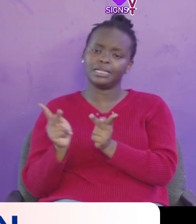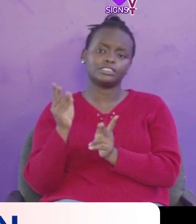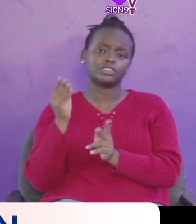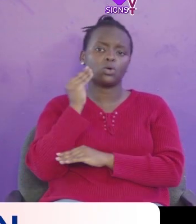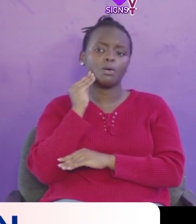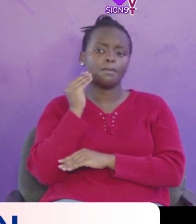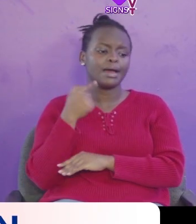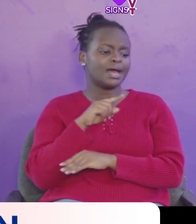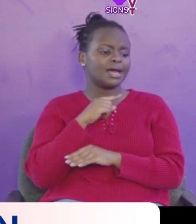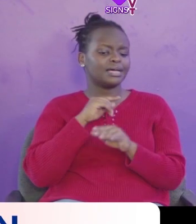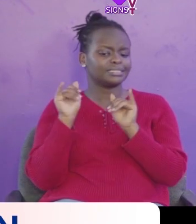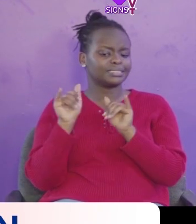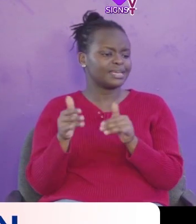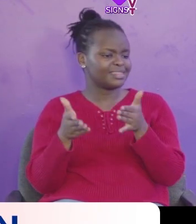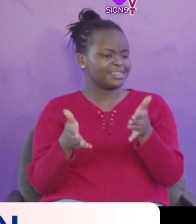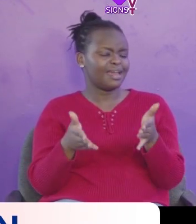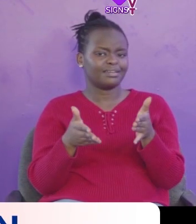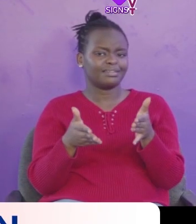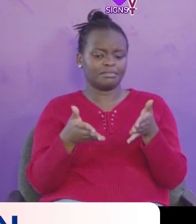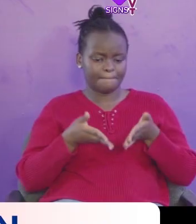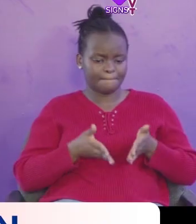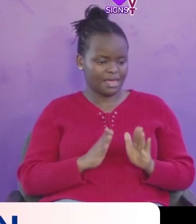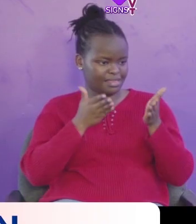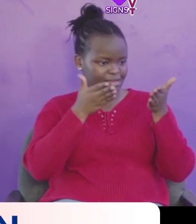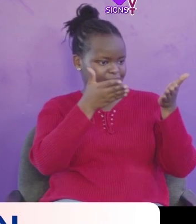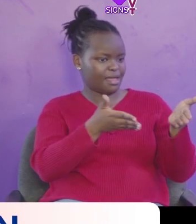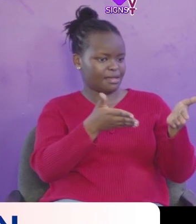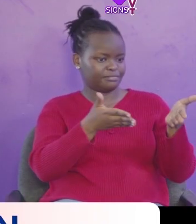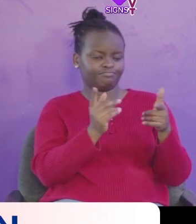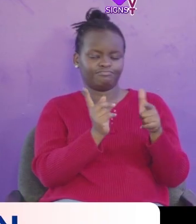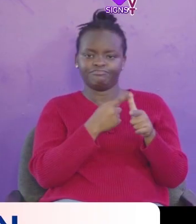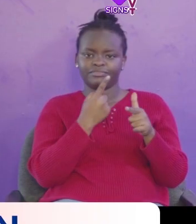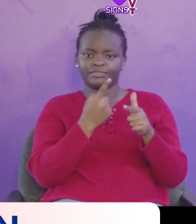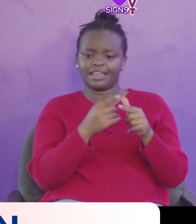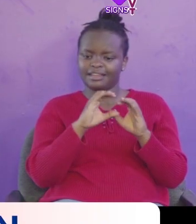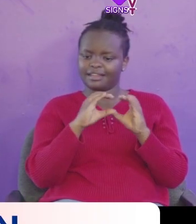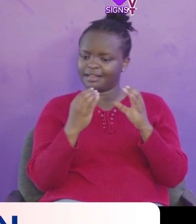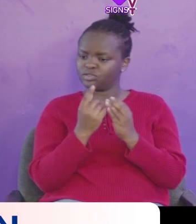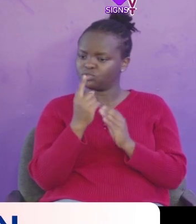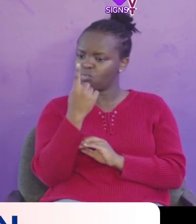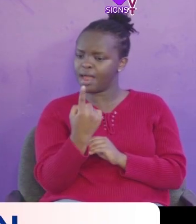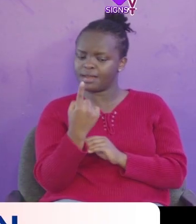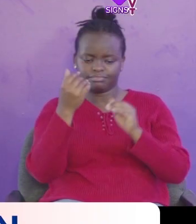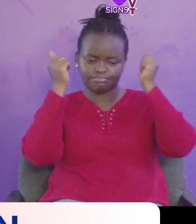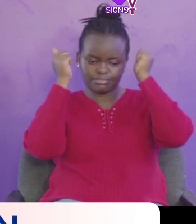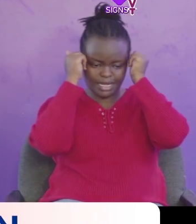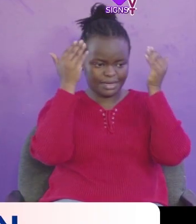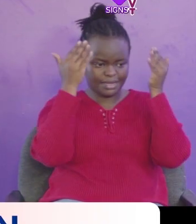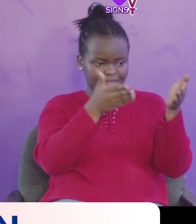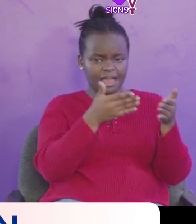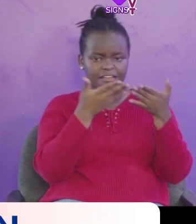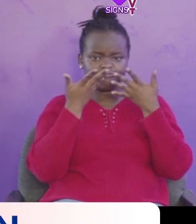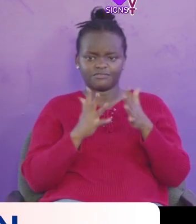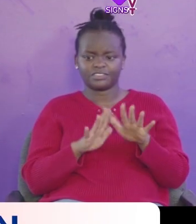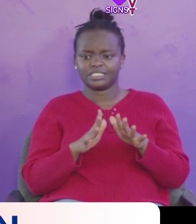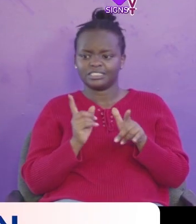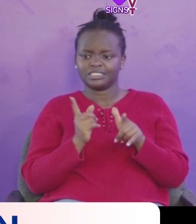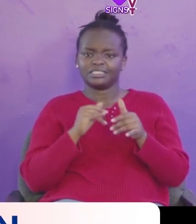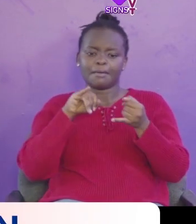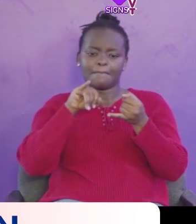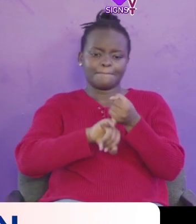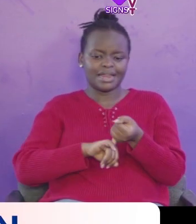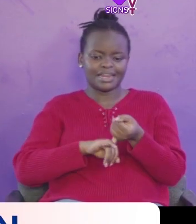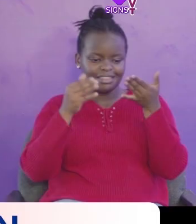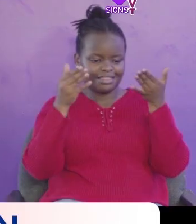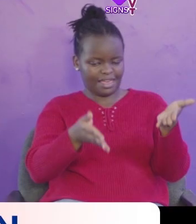tumekaa Mukuru, kuna watu wamekaa Mukuru, kuna mtu alizaliwa Mukuru, akaanza class 1, amesomea huko, amemaliza. Mwingine ameopaka amemaliza